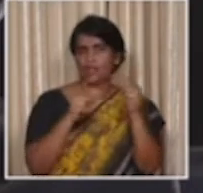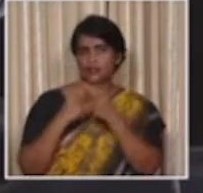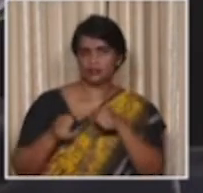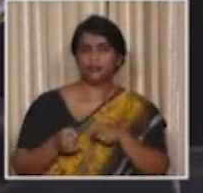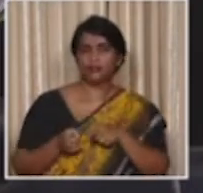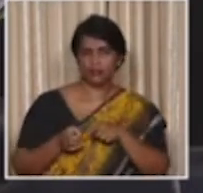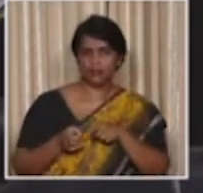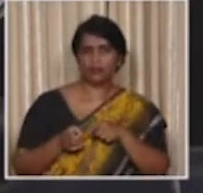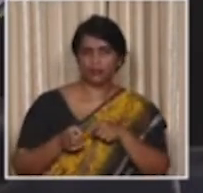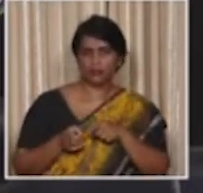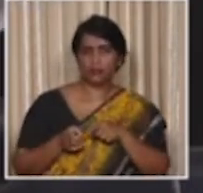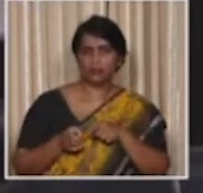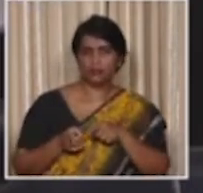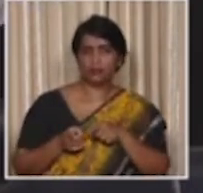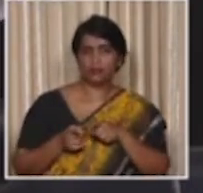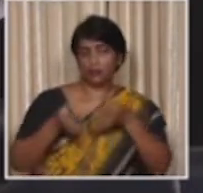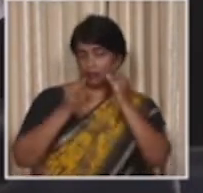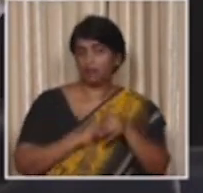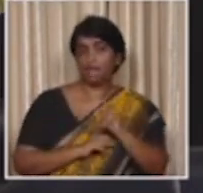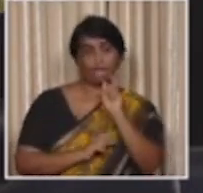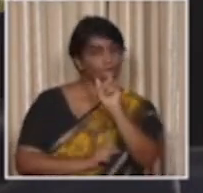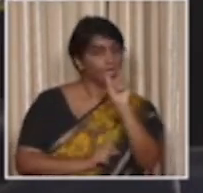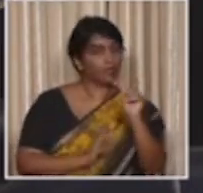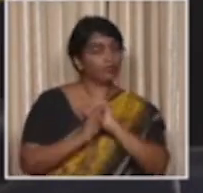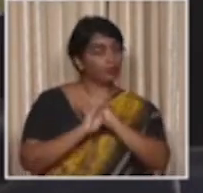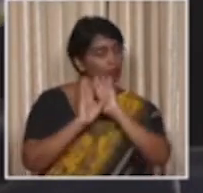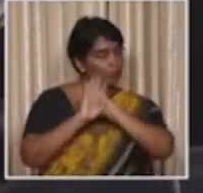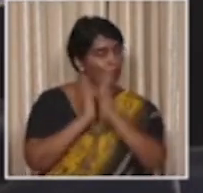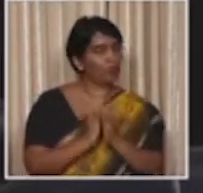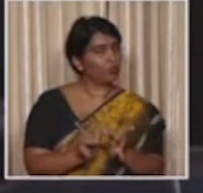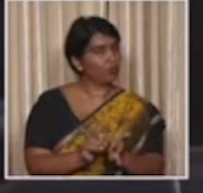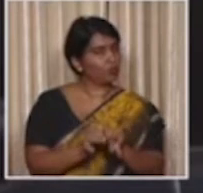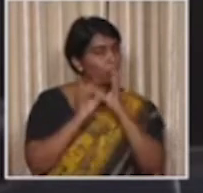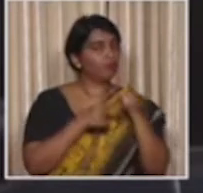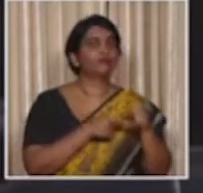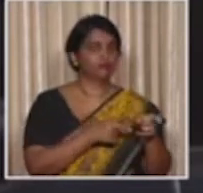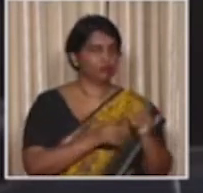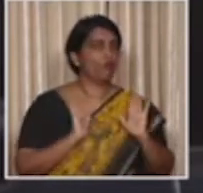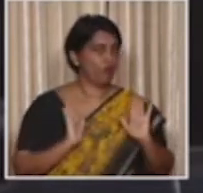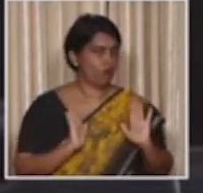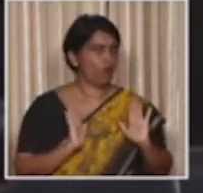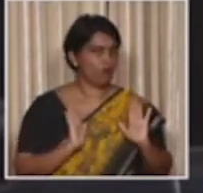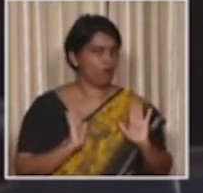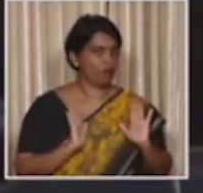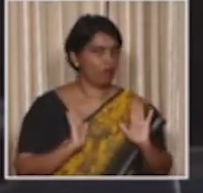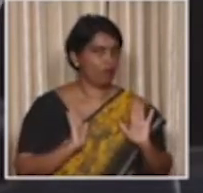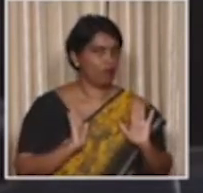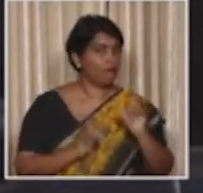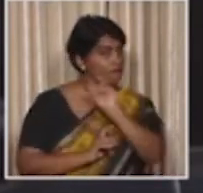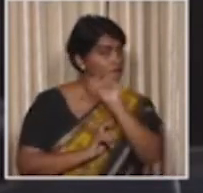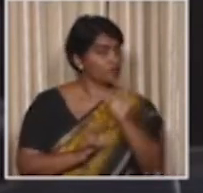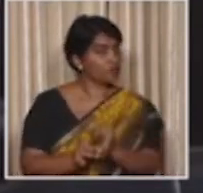තියෙනවා. ඒක හරියට මේ වචන සියලුම වචන ඒ ආකාරයෙන්ම මෙහි තිබිය යුතුයි. ඒ වචන